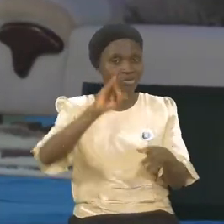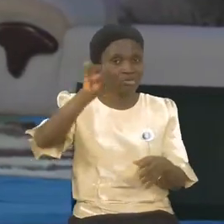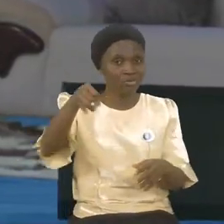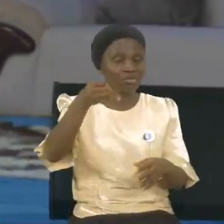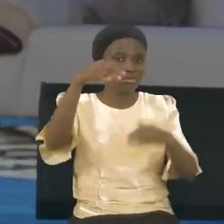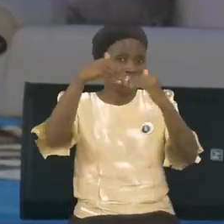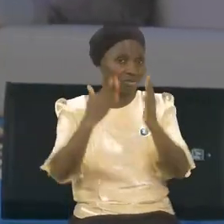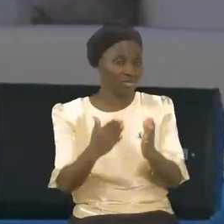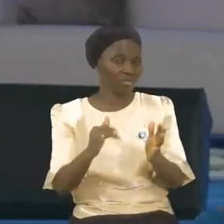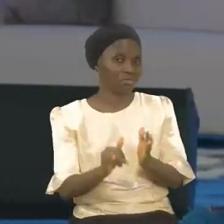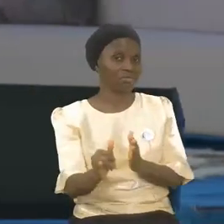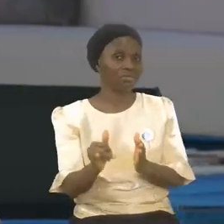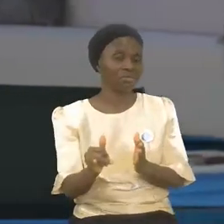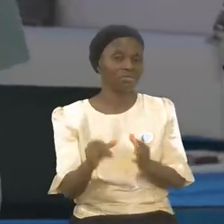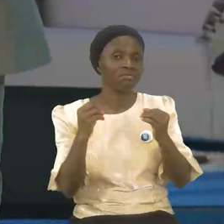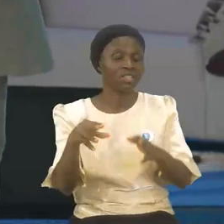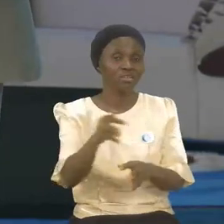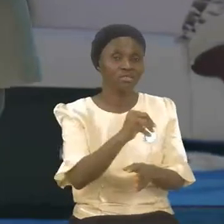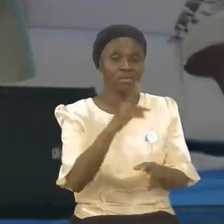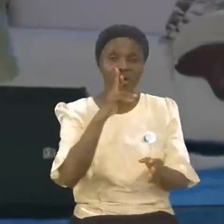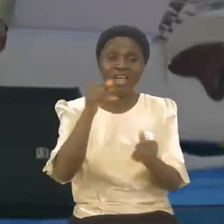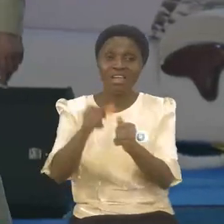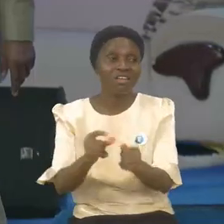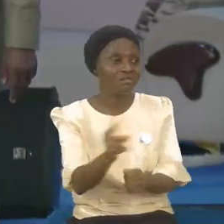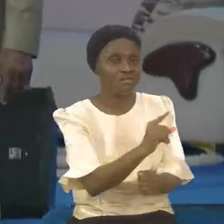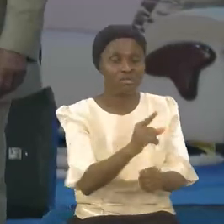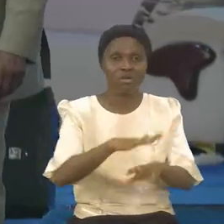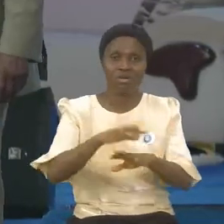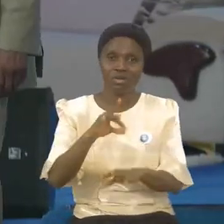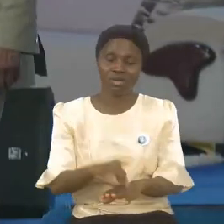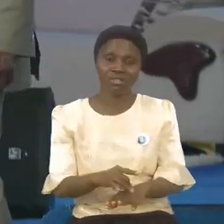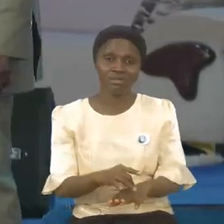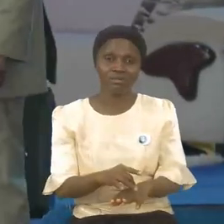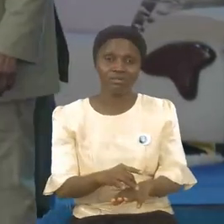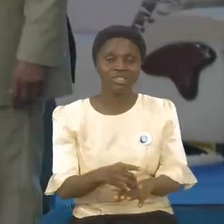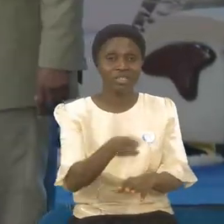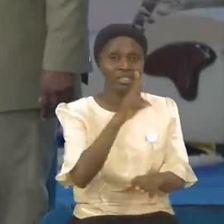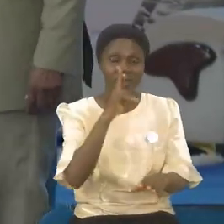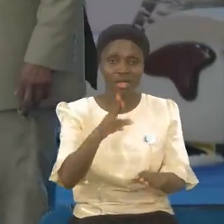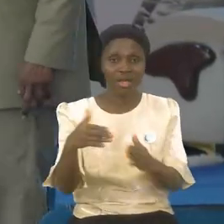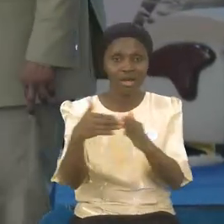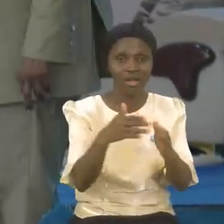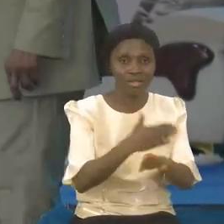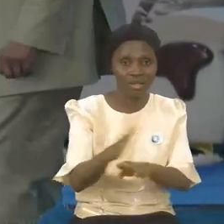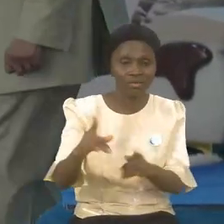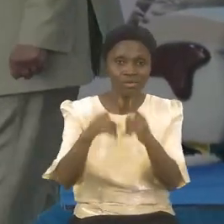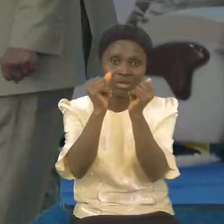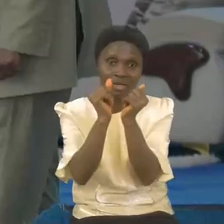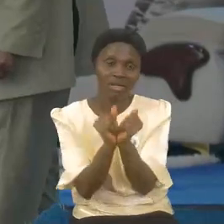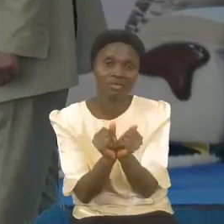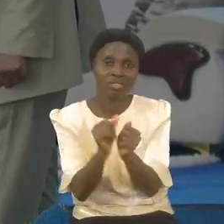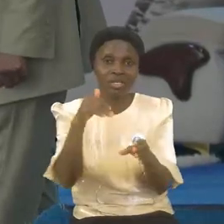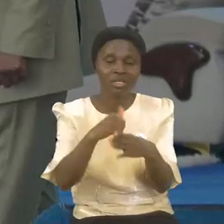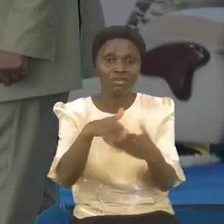sont partout encore pourquoi les hommes pourquoi et ils seront amenés captifs